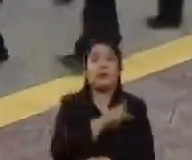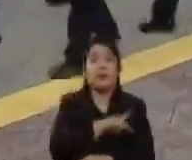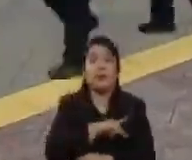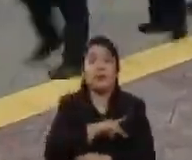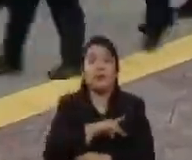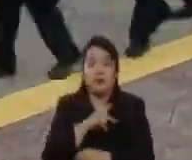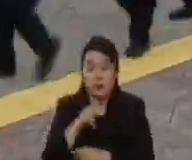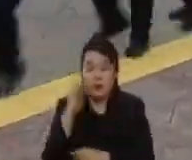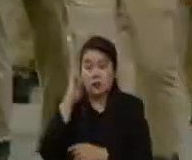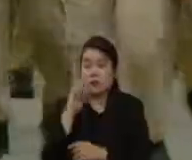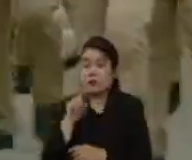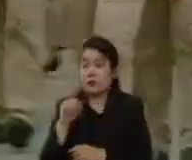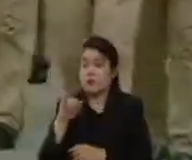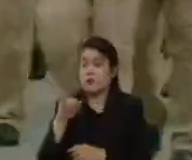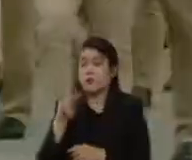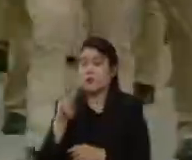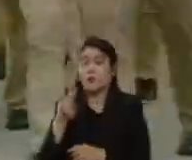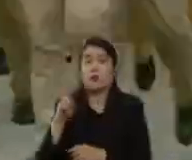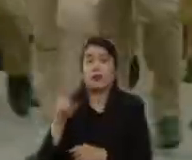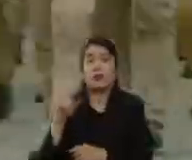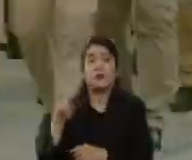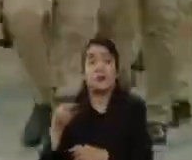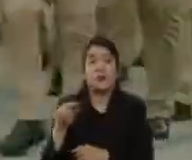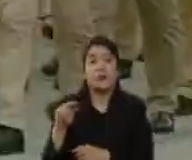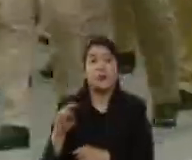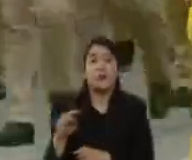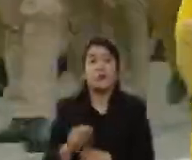Encik Cik Zainuddin bin Cik Jusof,